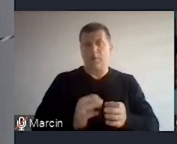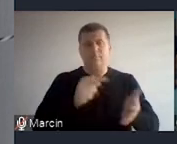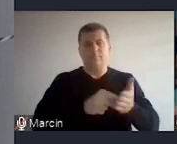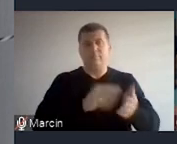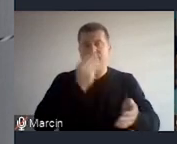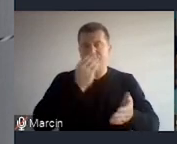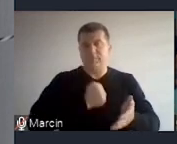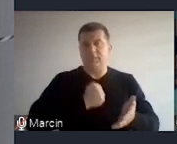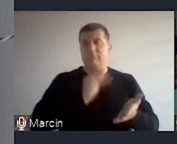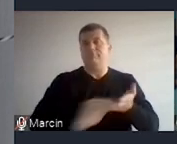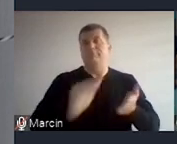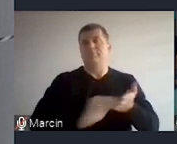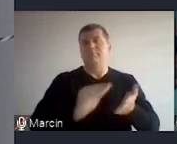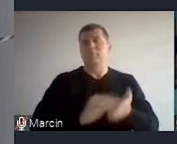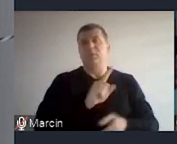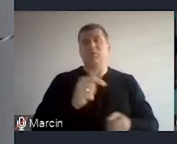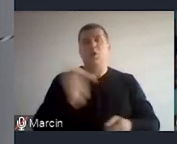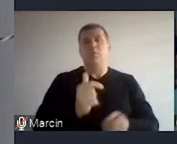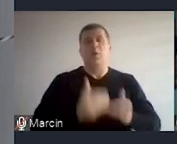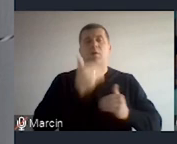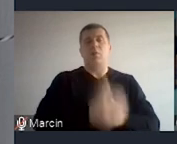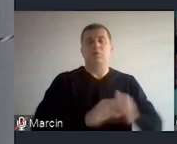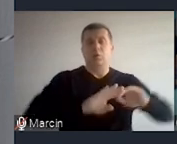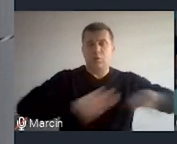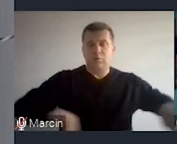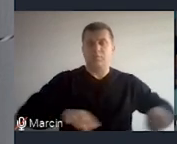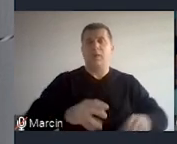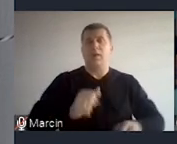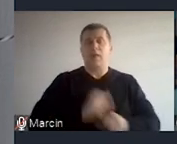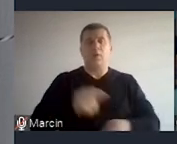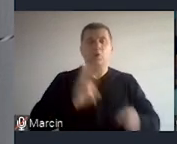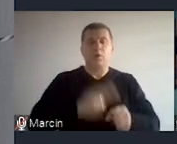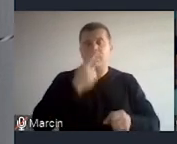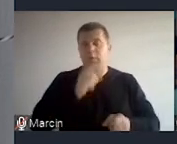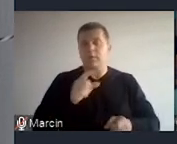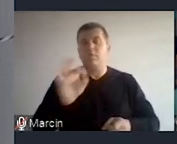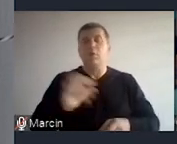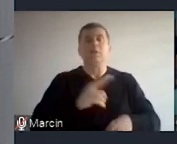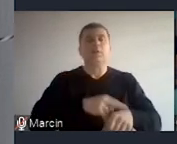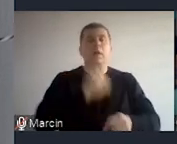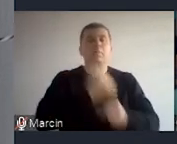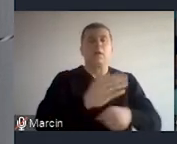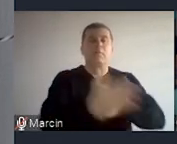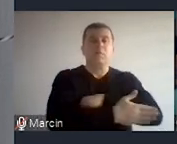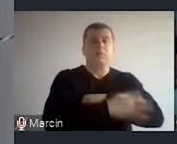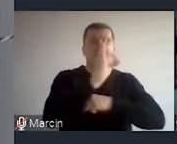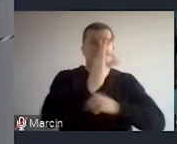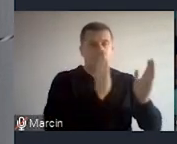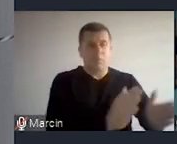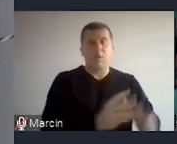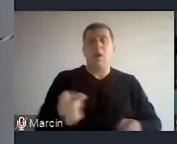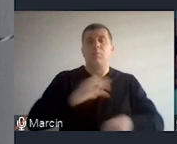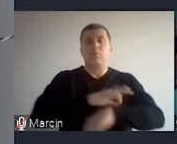wydzielone z obowiązków pozaprojektowych, żeby dało się zidentyfikować, jaki wymiar czasu pracy i jakie temu